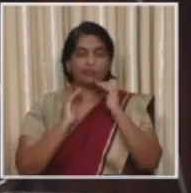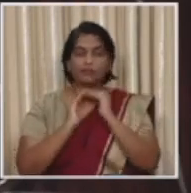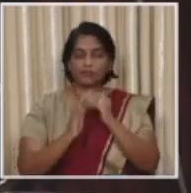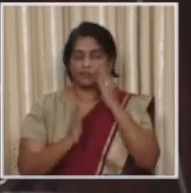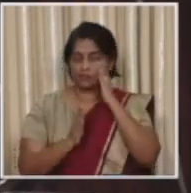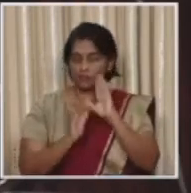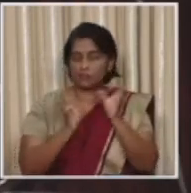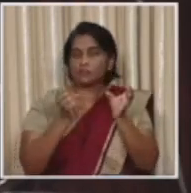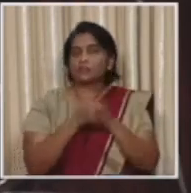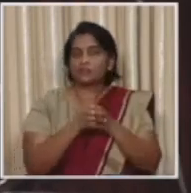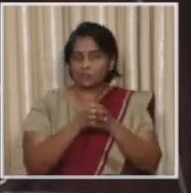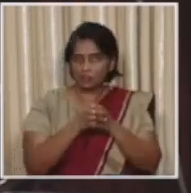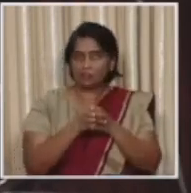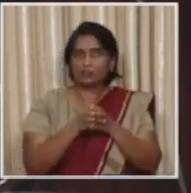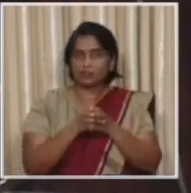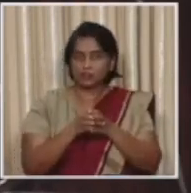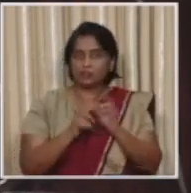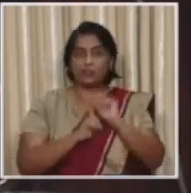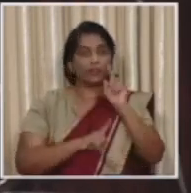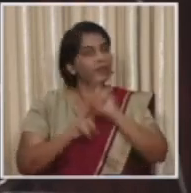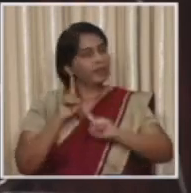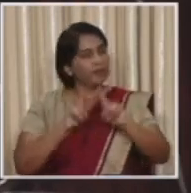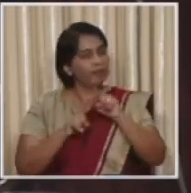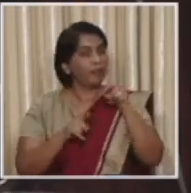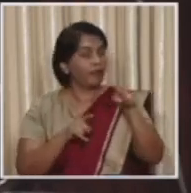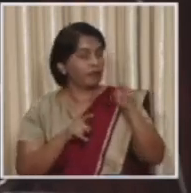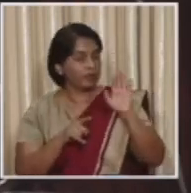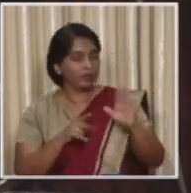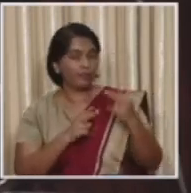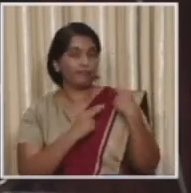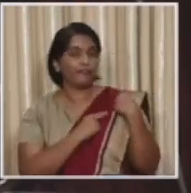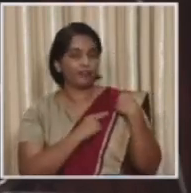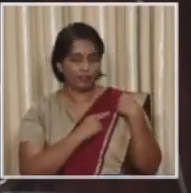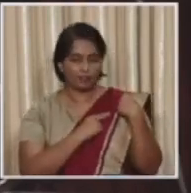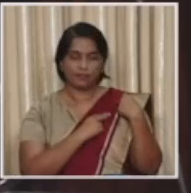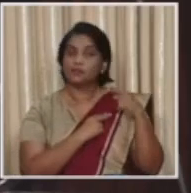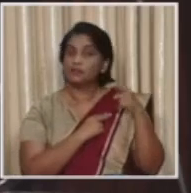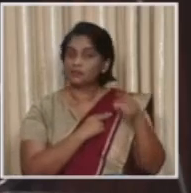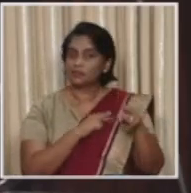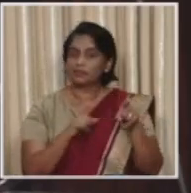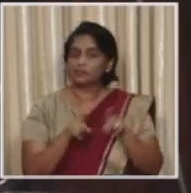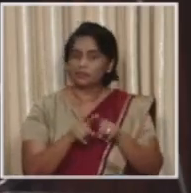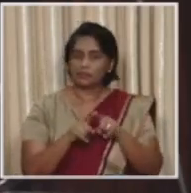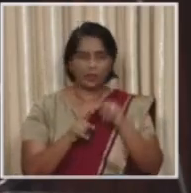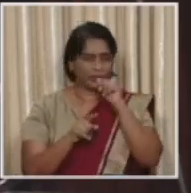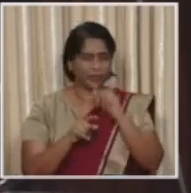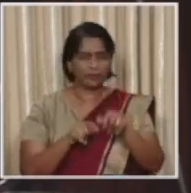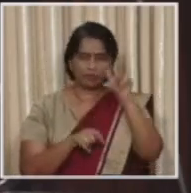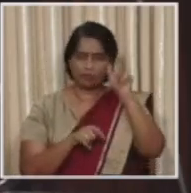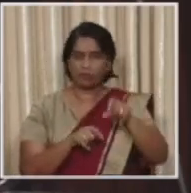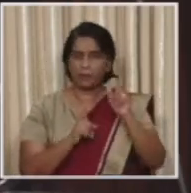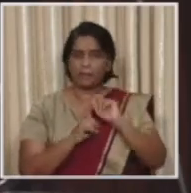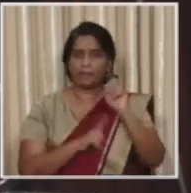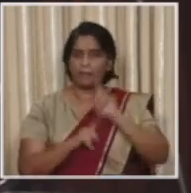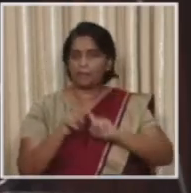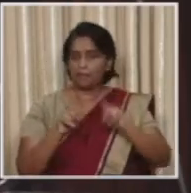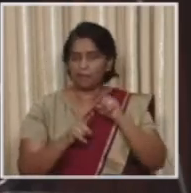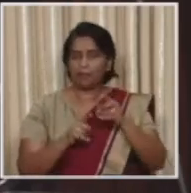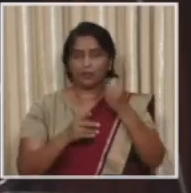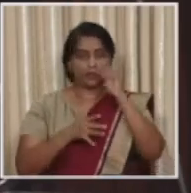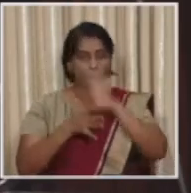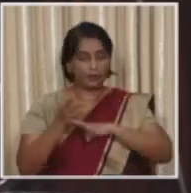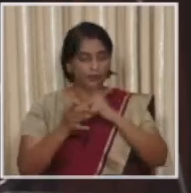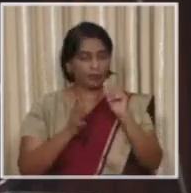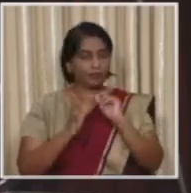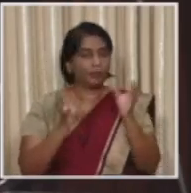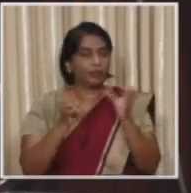स्वाधीन आयतनयक विय युतु अतर पार्लिमेंतु वेत वगकिय युतुयि एवगेम किसिंदु तनत्तुकु विसिन पार्लिमेंतु आयव्यय